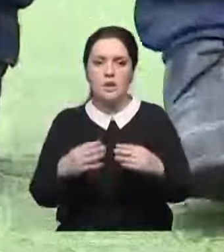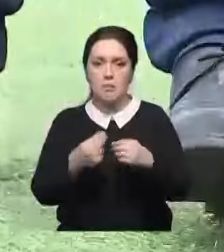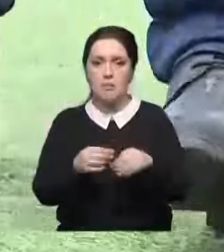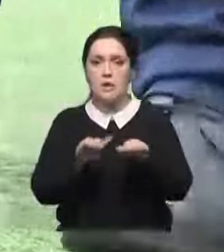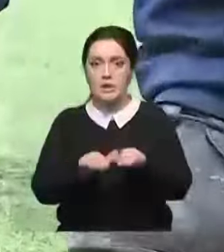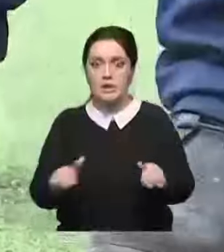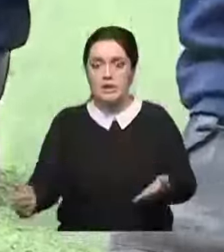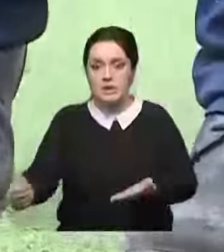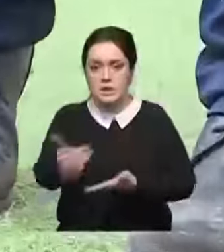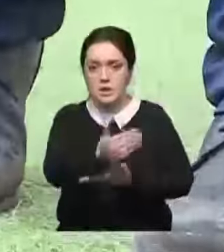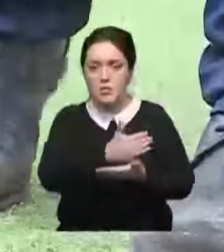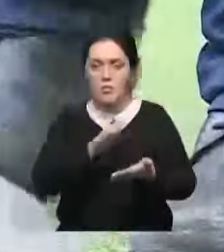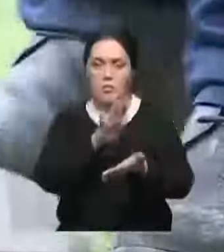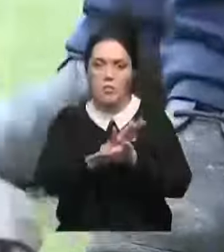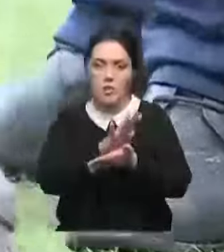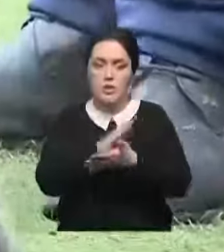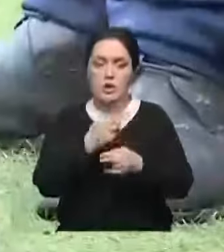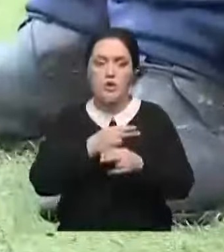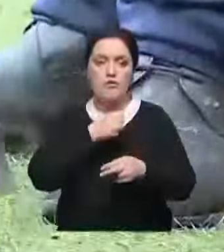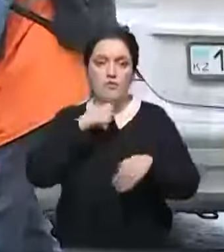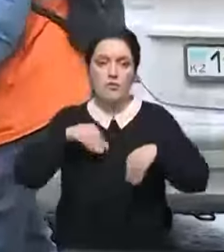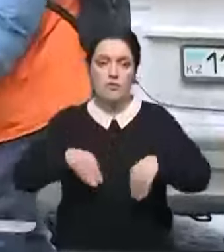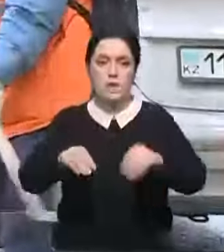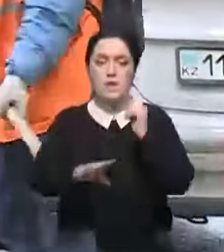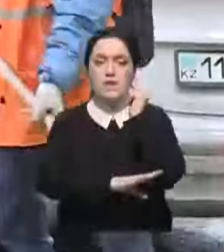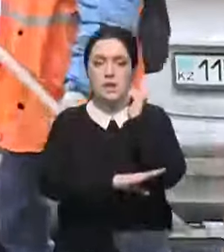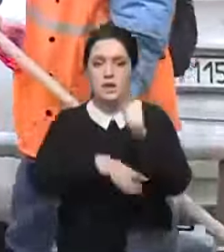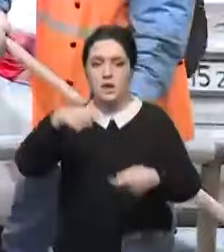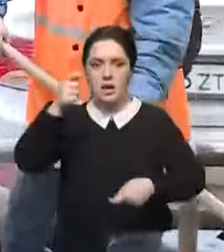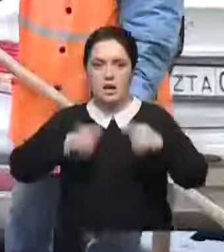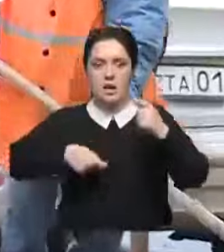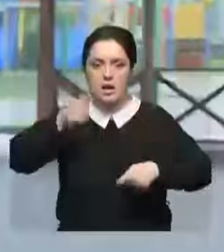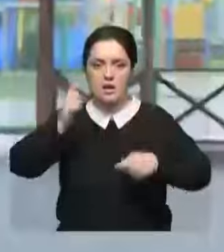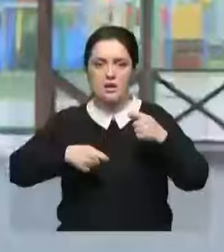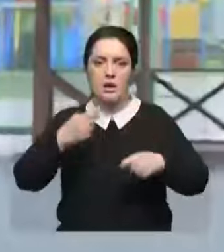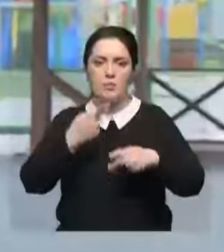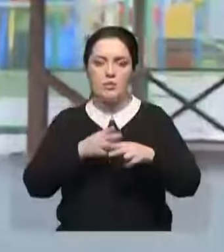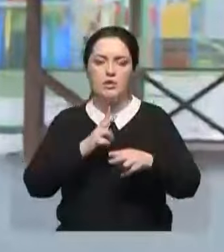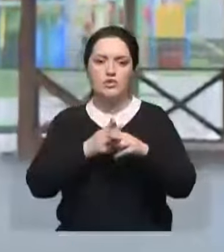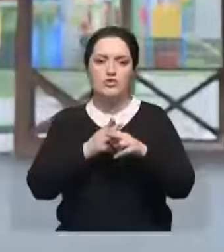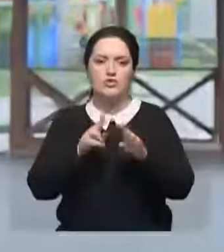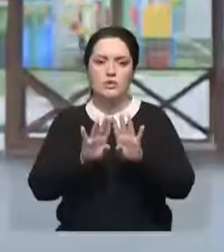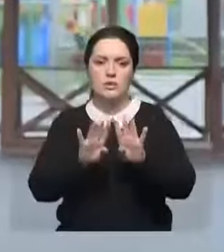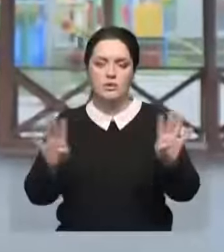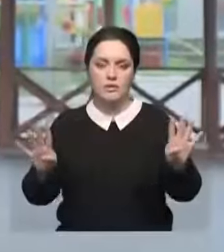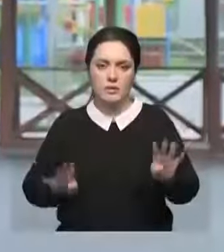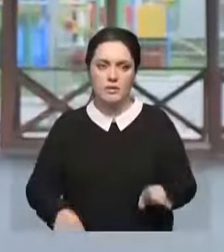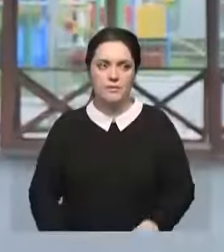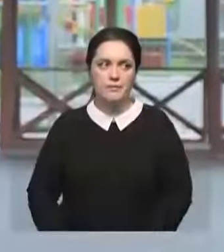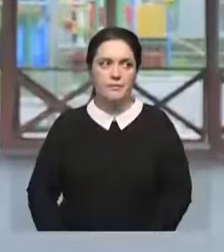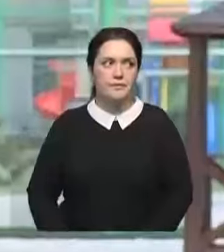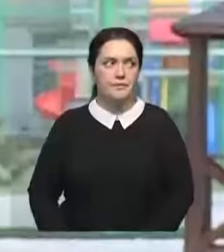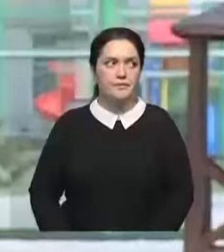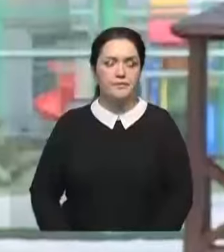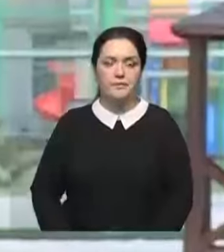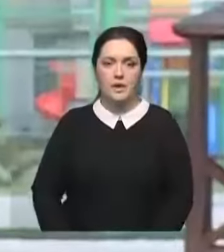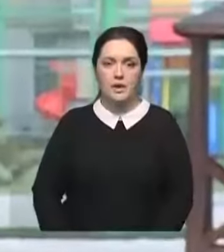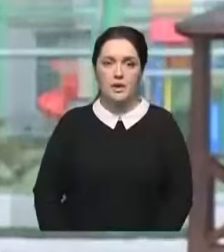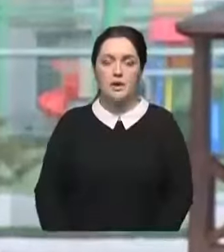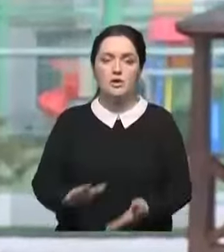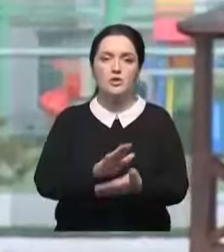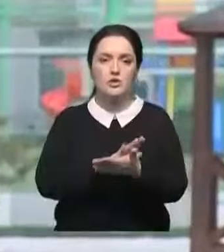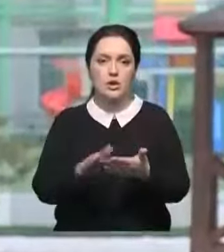во дворе и подъездах, взрослые сажают деревья и красят металлические конструкции. Чисто не там, где убирают, а там, где не сорят. Чистота